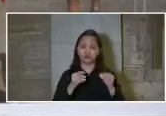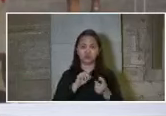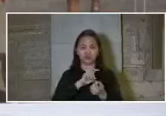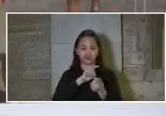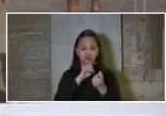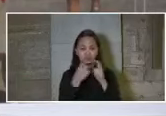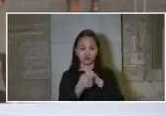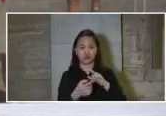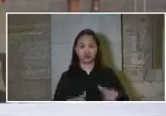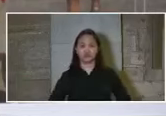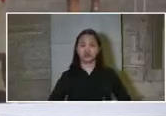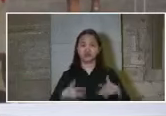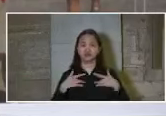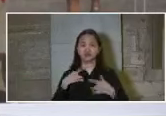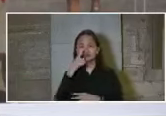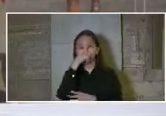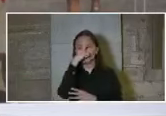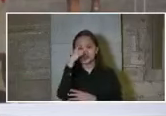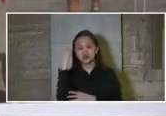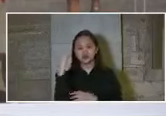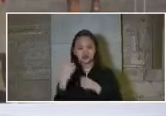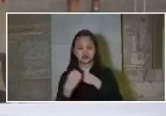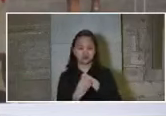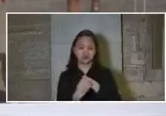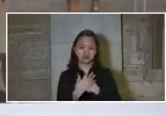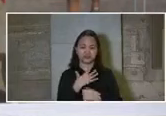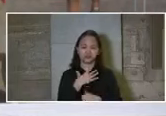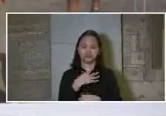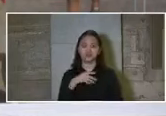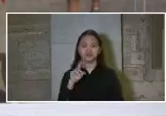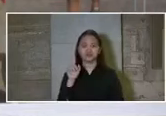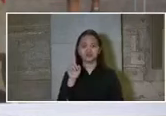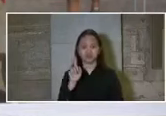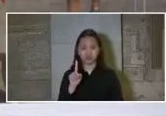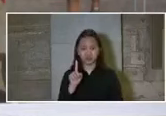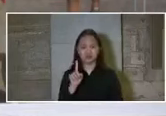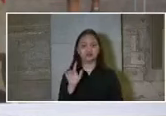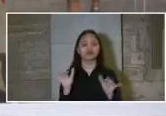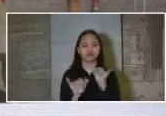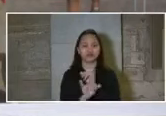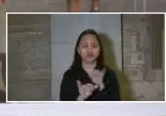dahil naapektuhan sila sa buhay ng isang kapwa Katoliko.